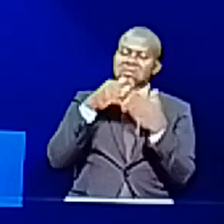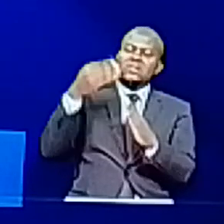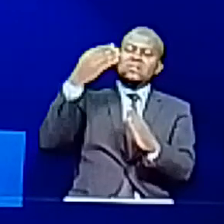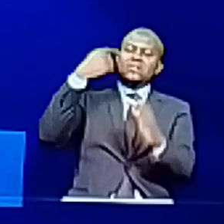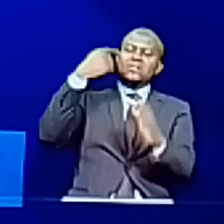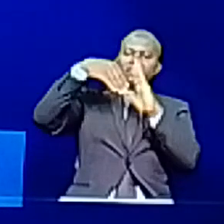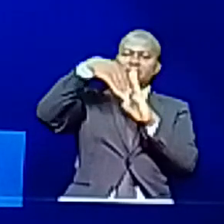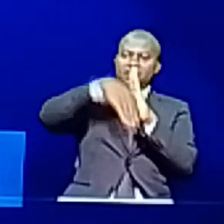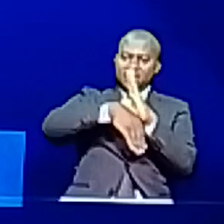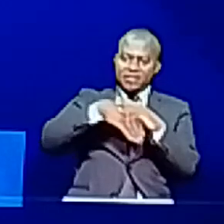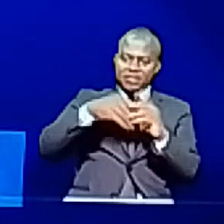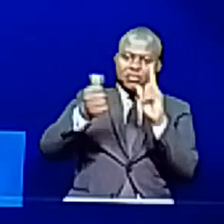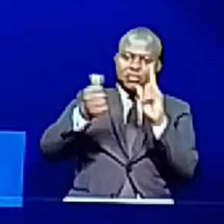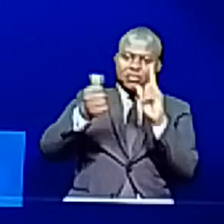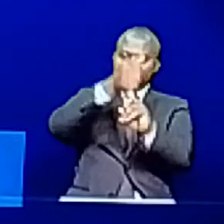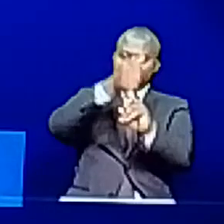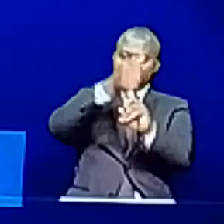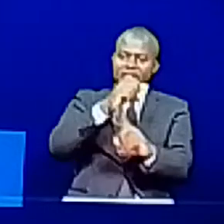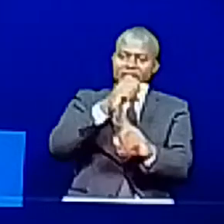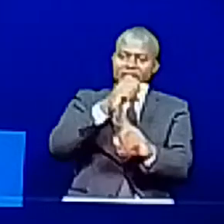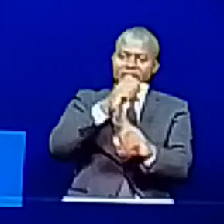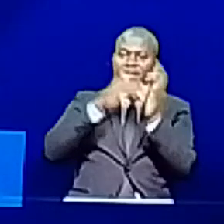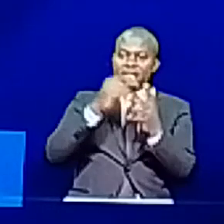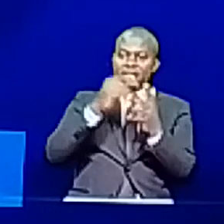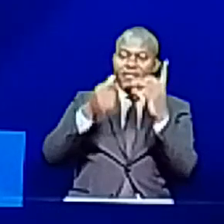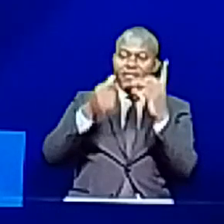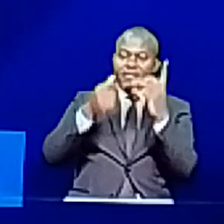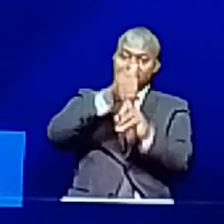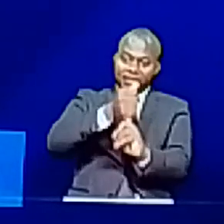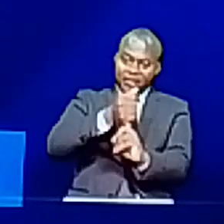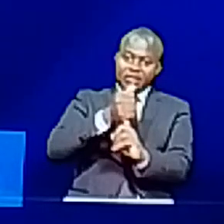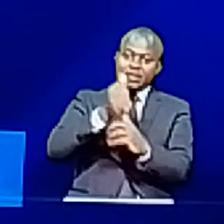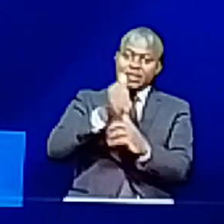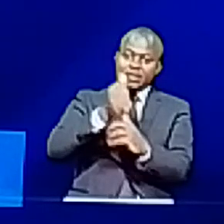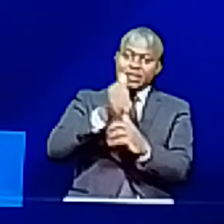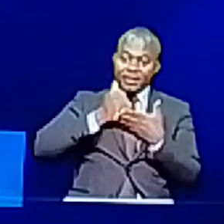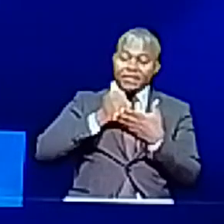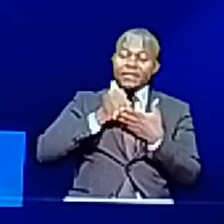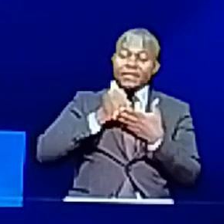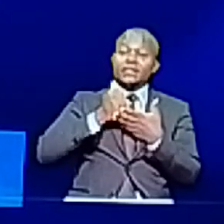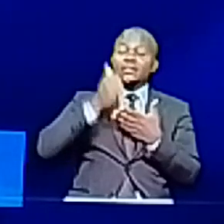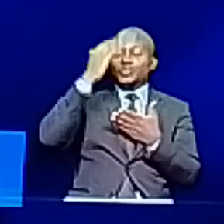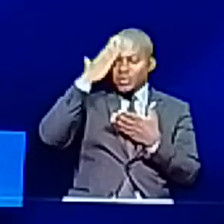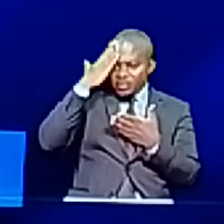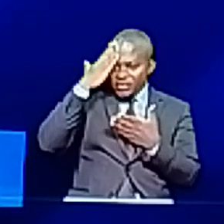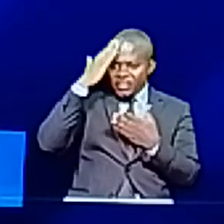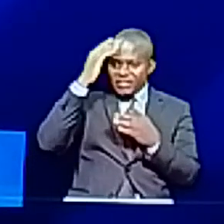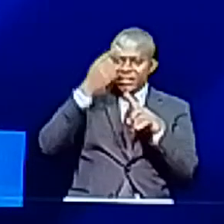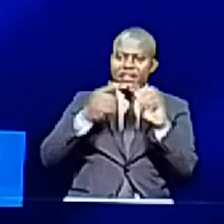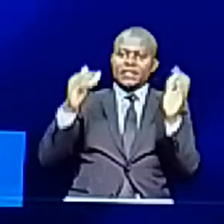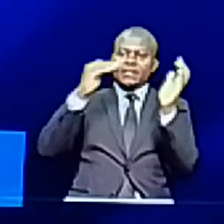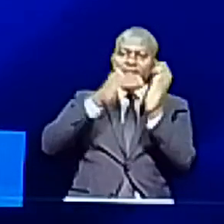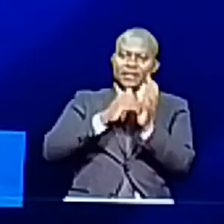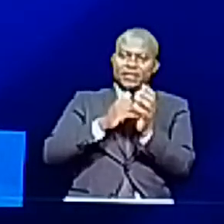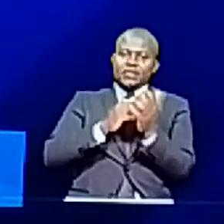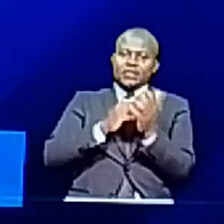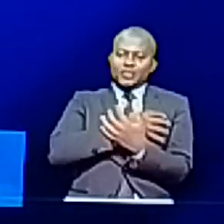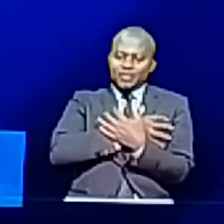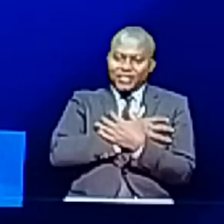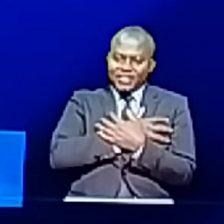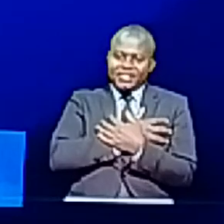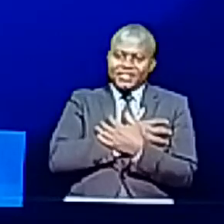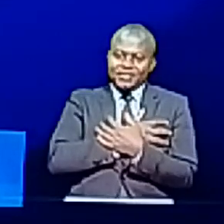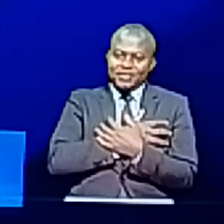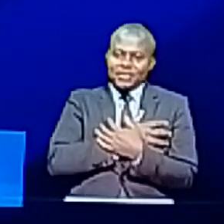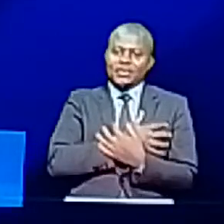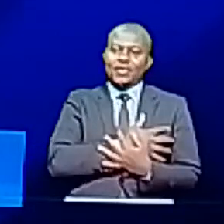byo twagezeho ibyo twagezeho abitugejejeho turamuzi tumufatira iry'iburyo